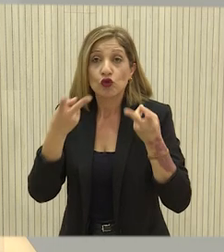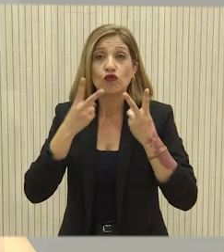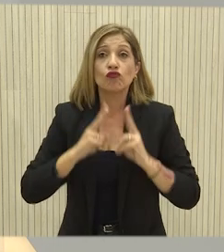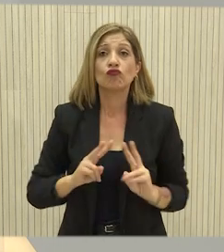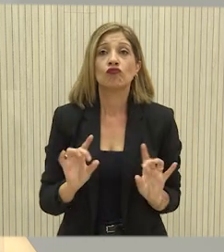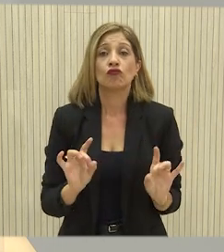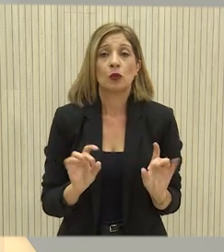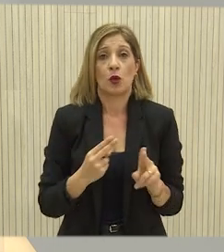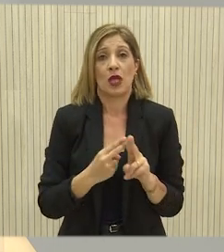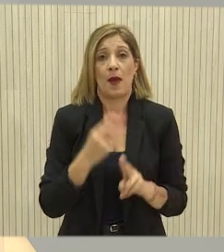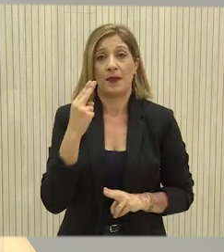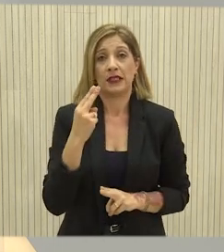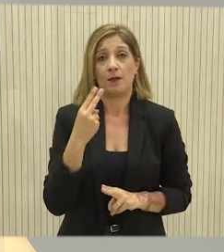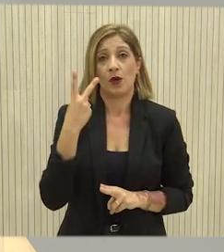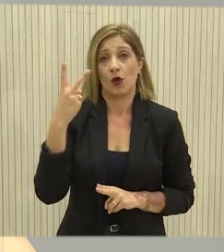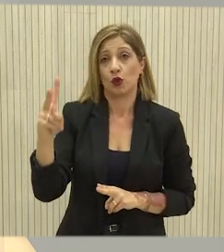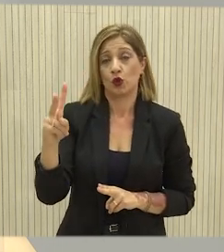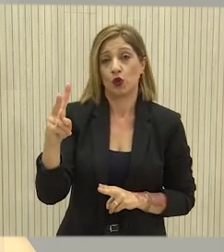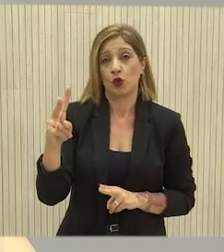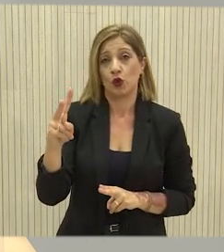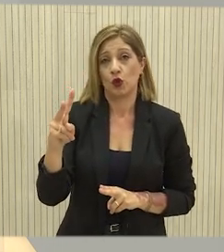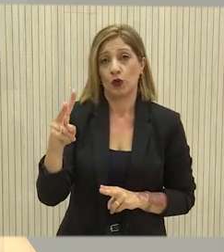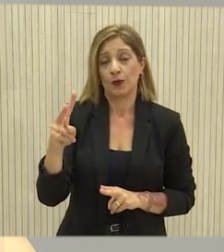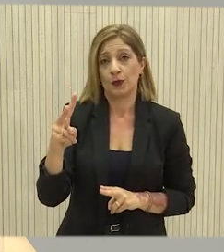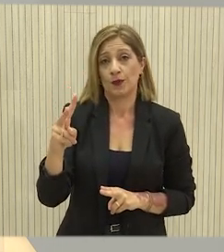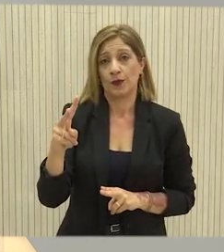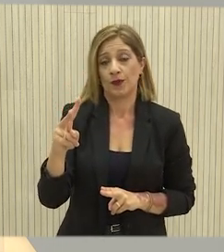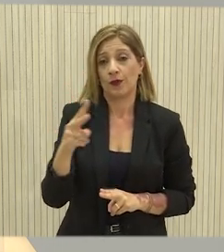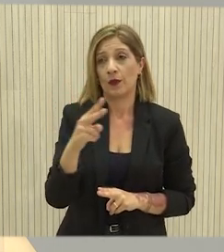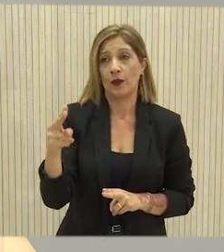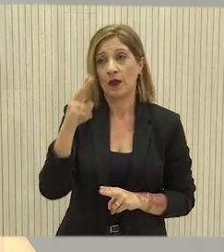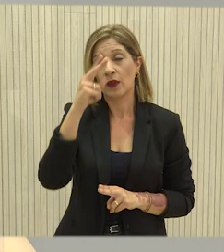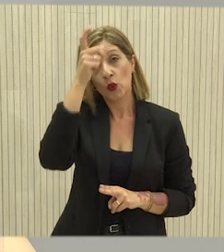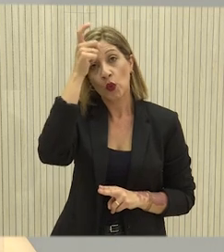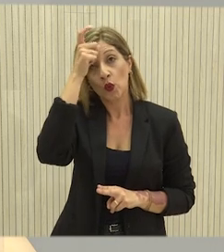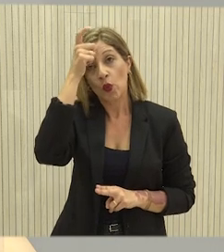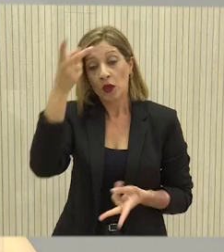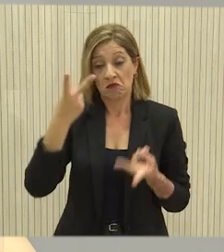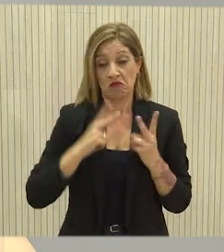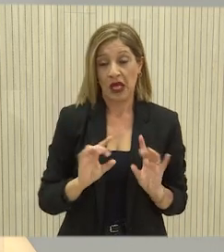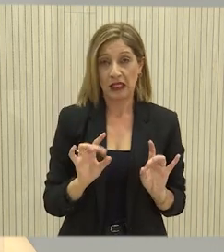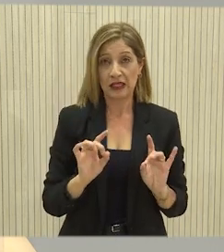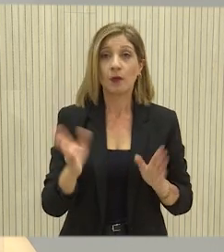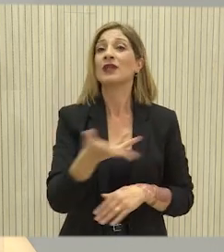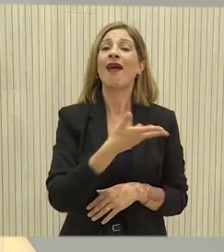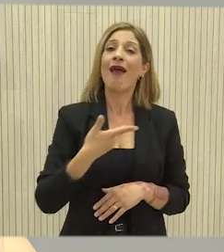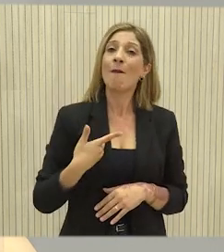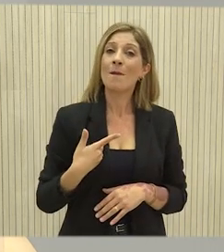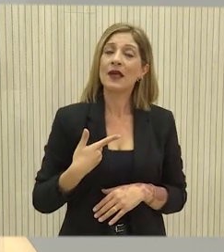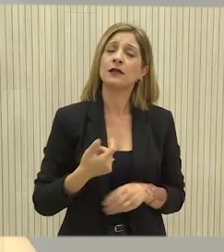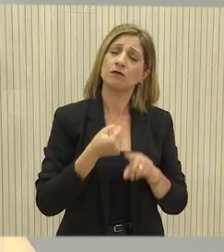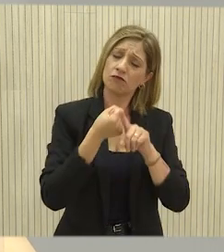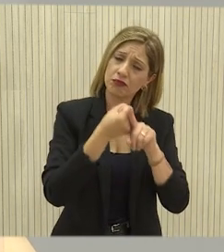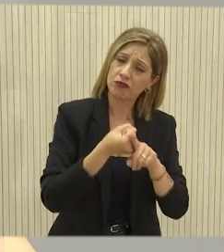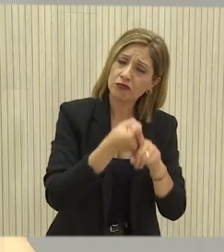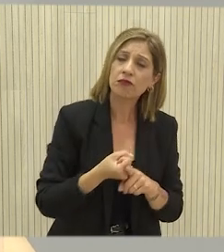οποιαδήποτε επίσημη ενημέρωση για την τοποθέτηση από πλευράς, από την τουρκική πλευρά. Αυτό που εμείς θα επισημαίνουμε είναι ότι θα